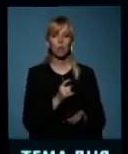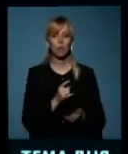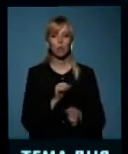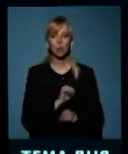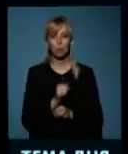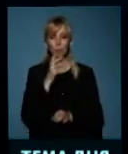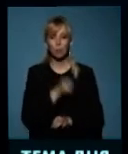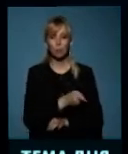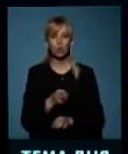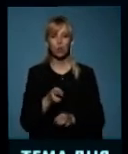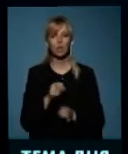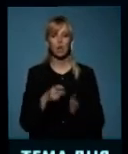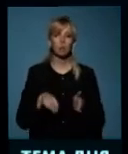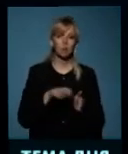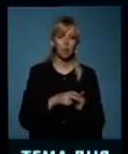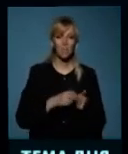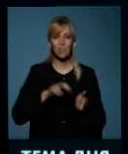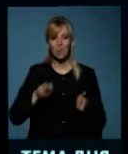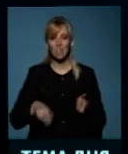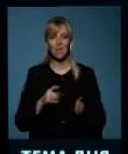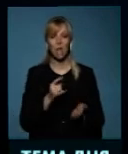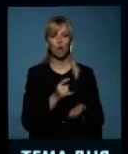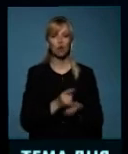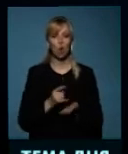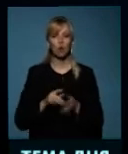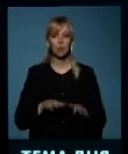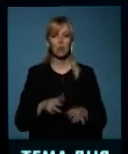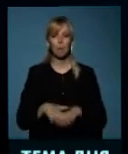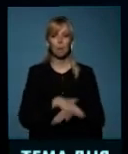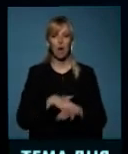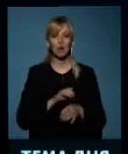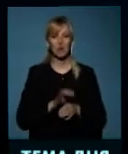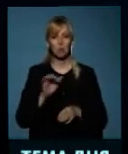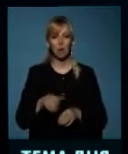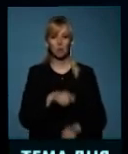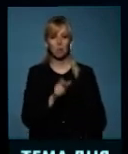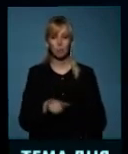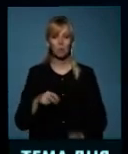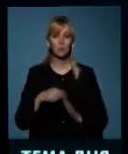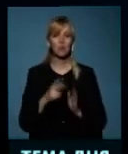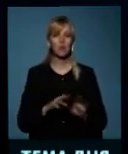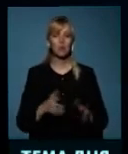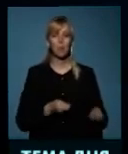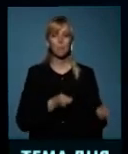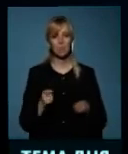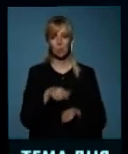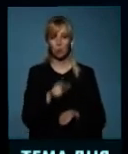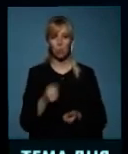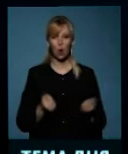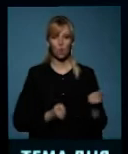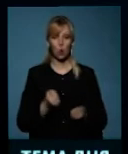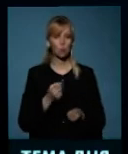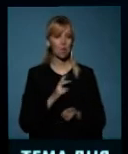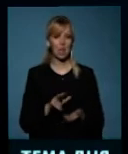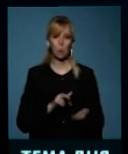час здійснення посадки, висадки пасажирів і стоянки в місцях масових відправлень пасажирів. 17 випадків перевезення пасажирів водієм, який